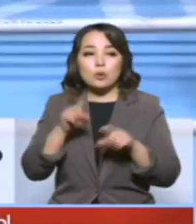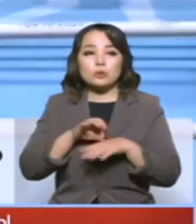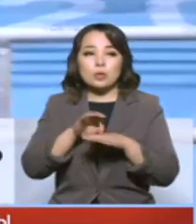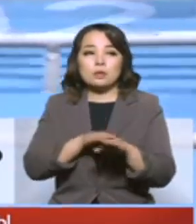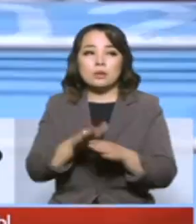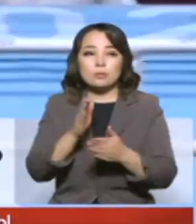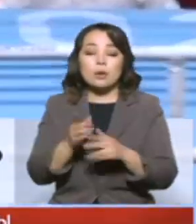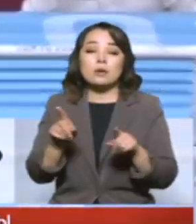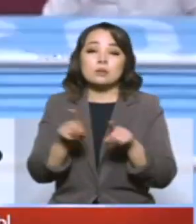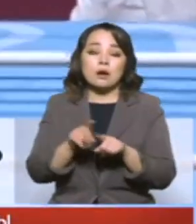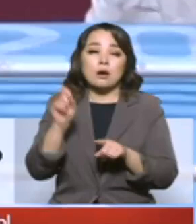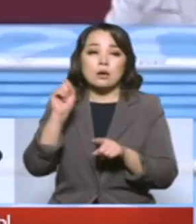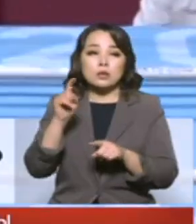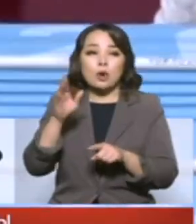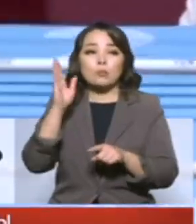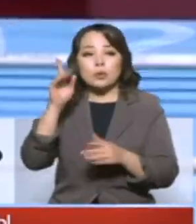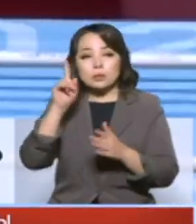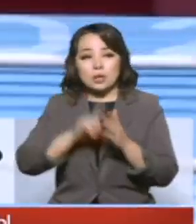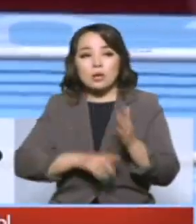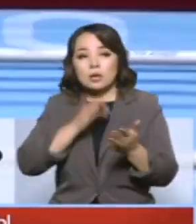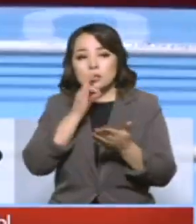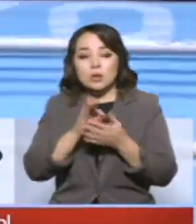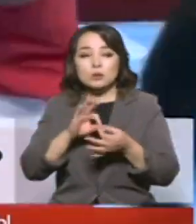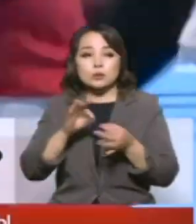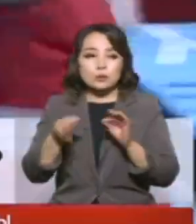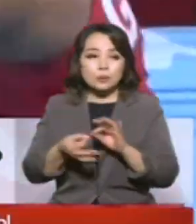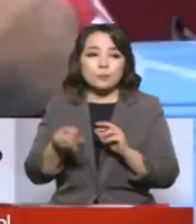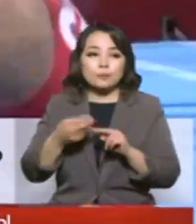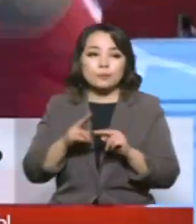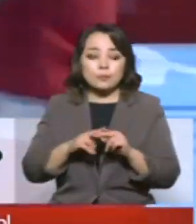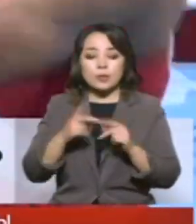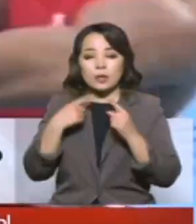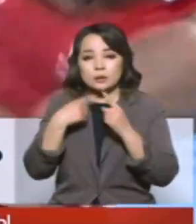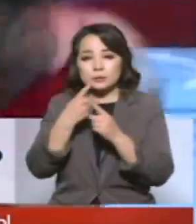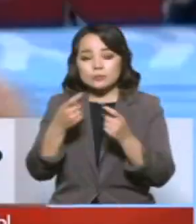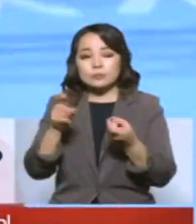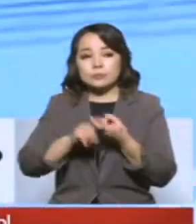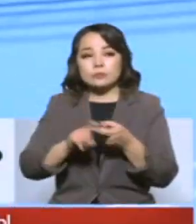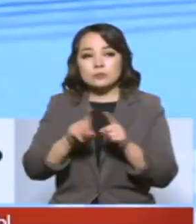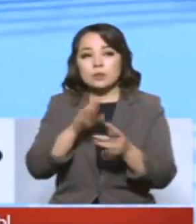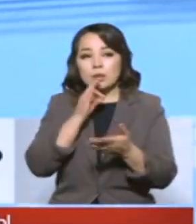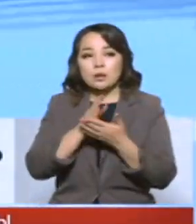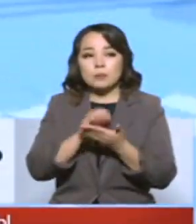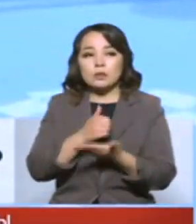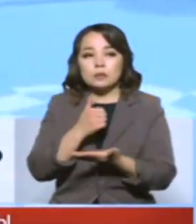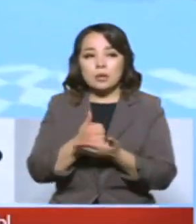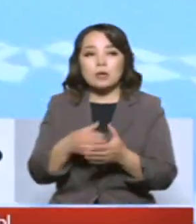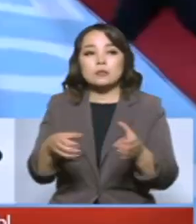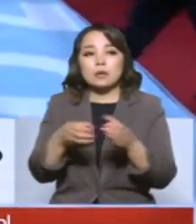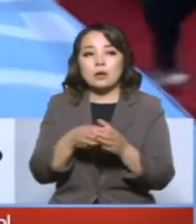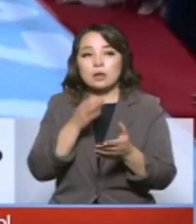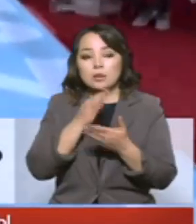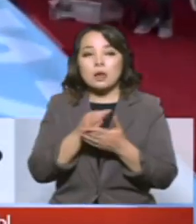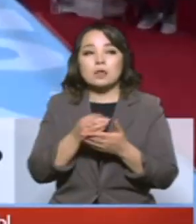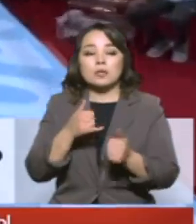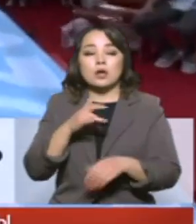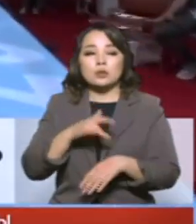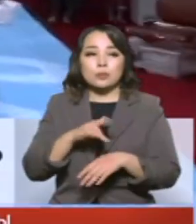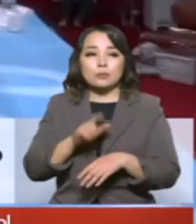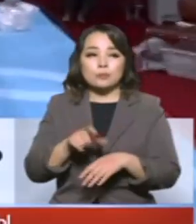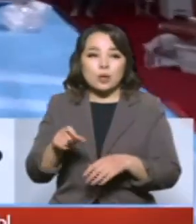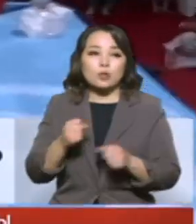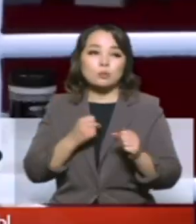бар. Дегенмен алтын болады деп дөп басып айту қиын. Мұның бәрі жолдамасы анына байланысты болады, деді штаб басшысы. Дегенмен жанкүйерлер